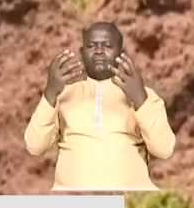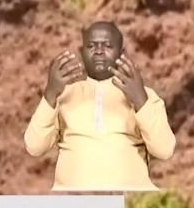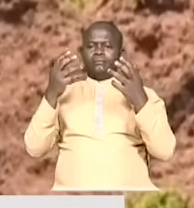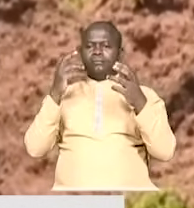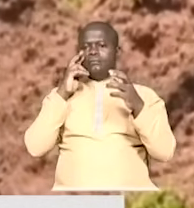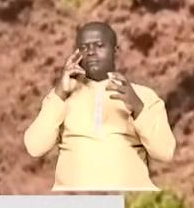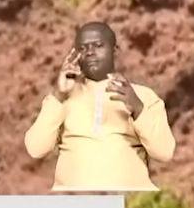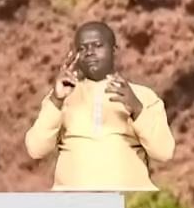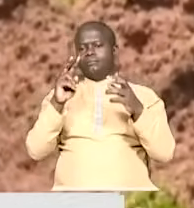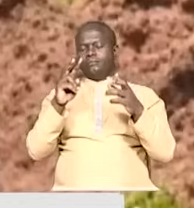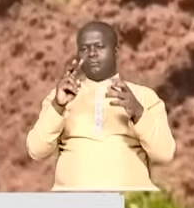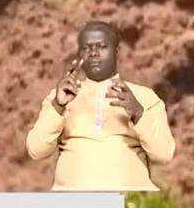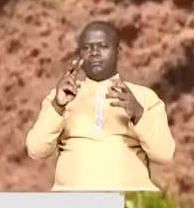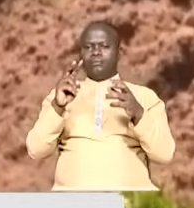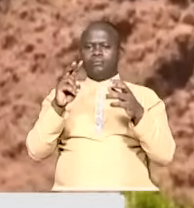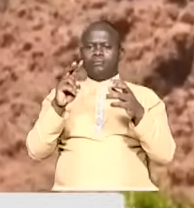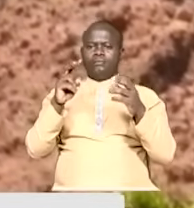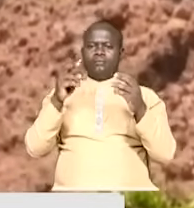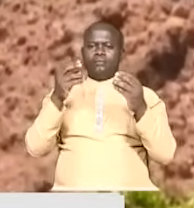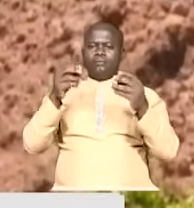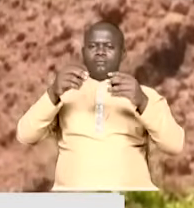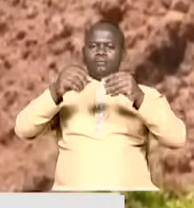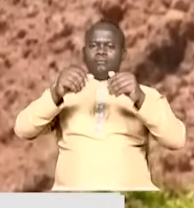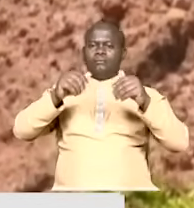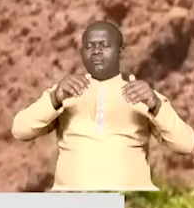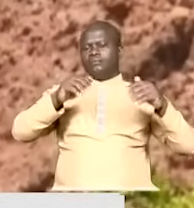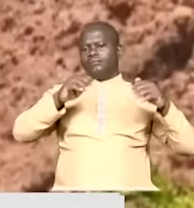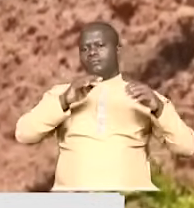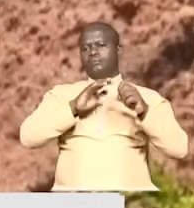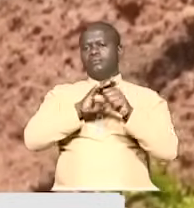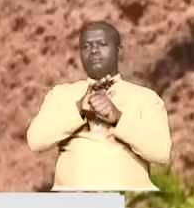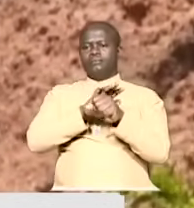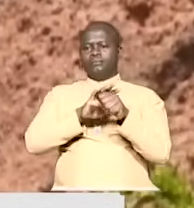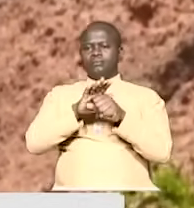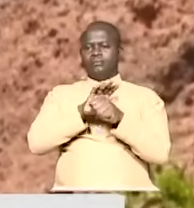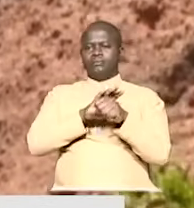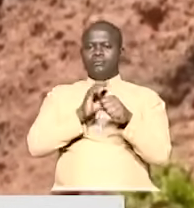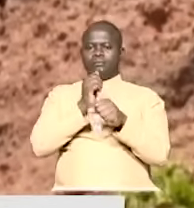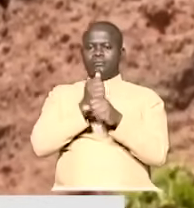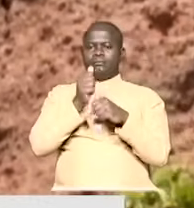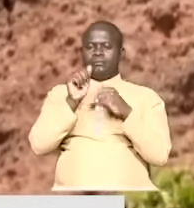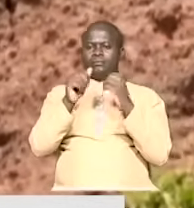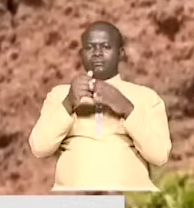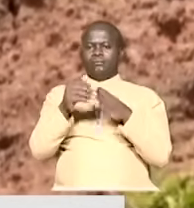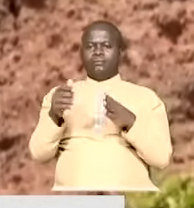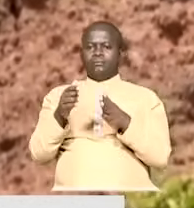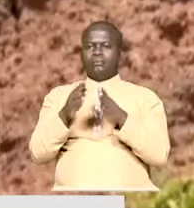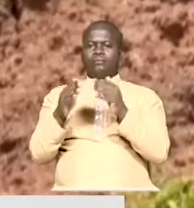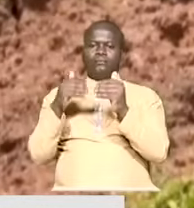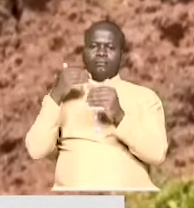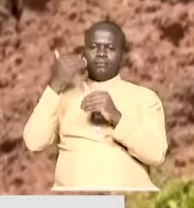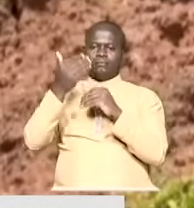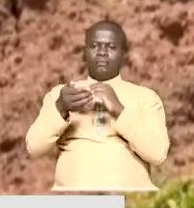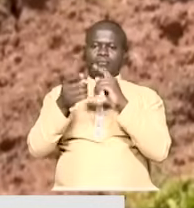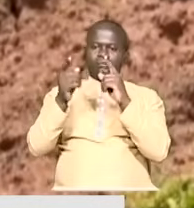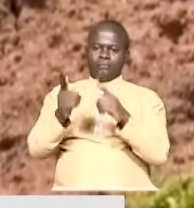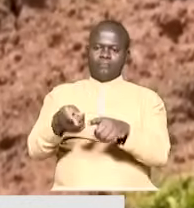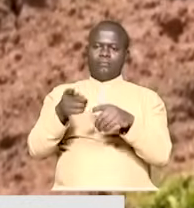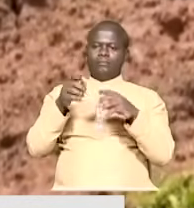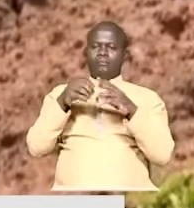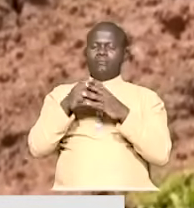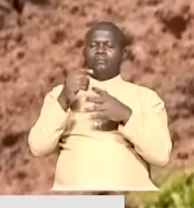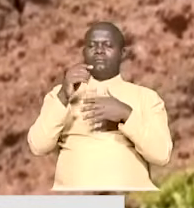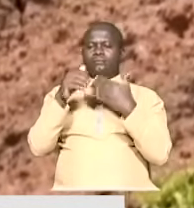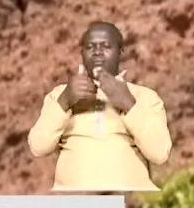turebye tubona ni igihataka abashinwa barundaga hariya bakora uriya muhanda ubwo dusanga imyaka